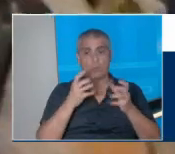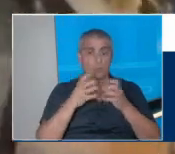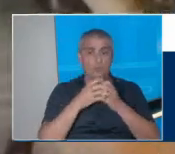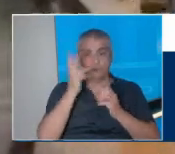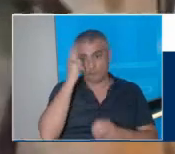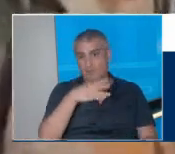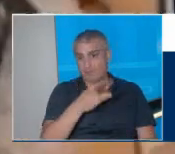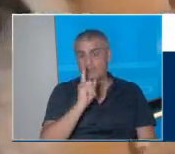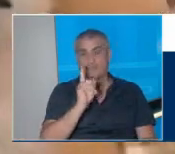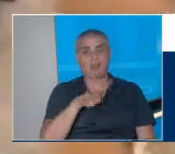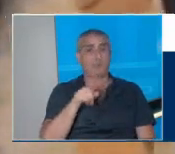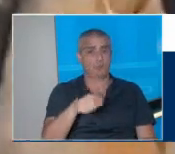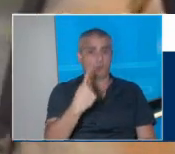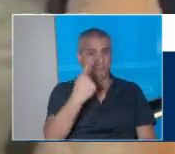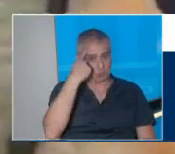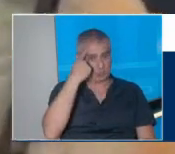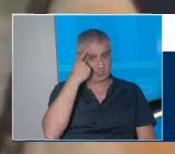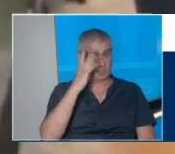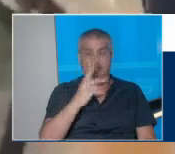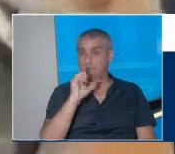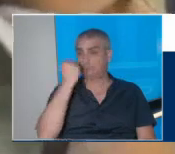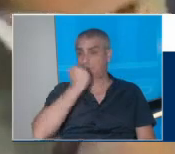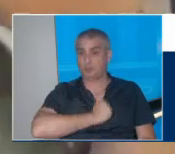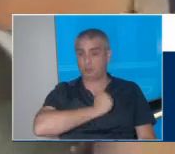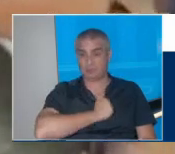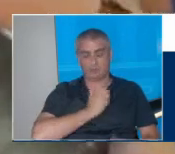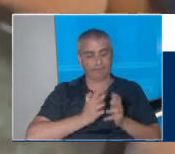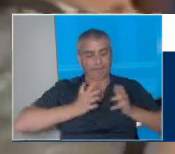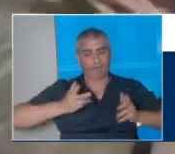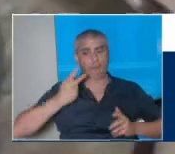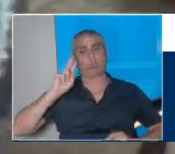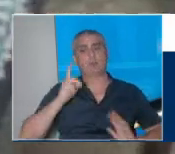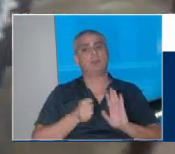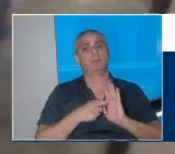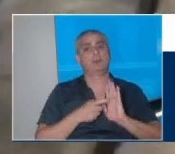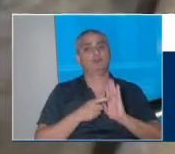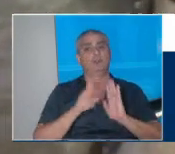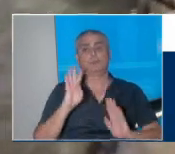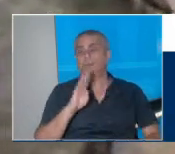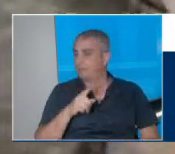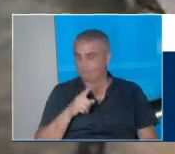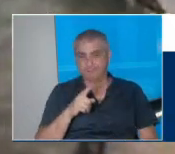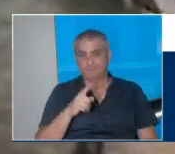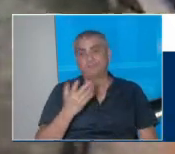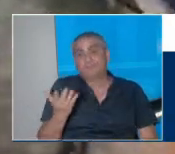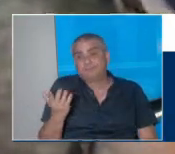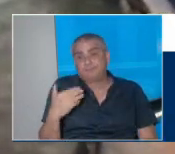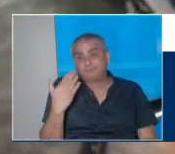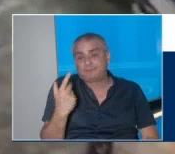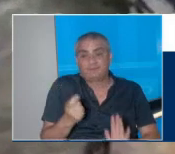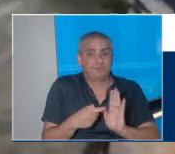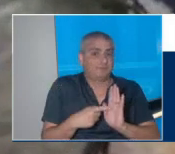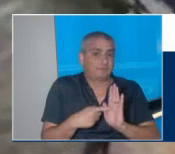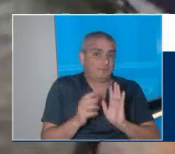את הגוש, אבל גם הוא יודע שככל שהציונות הדתית תהיה גדולה, הדרישה שלו מנתניהו תהיה למעשה